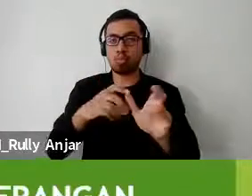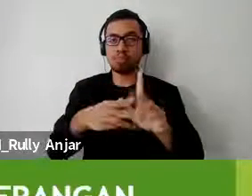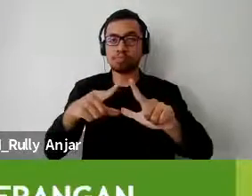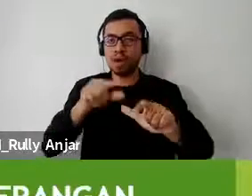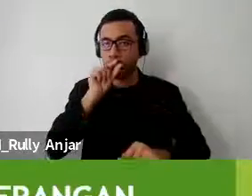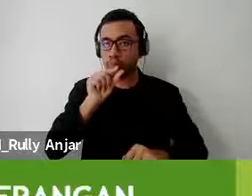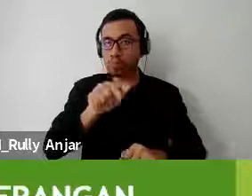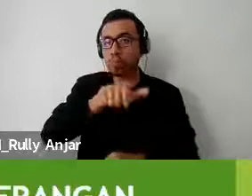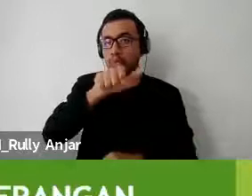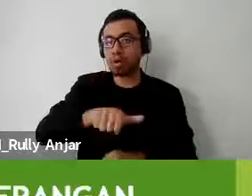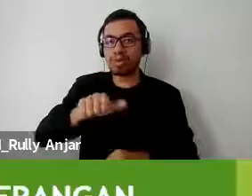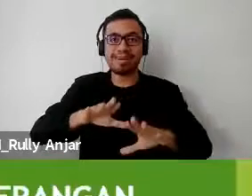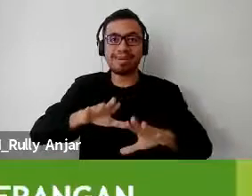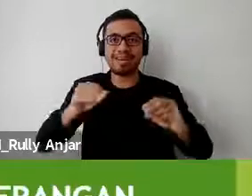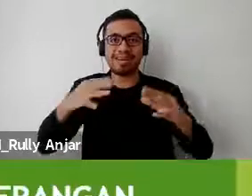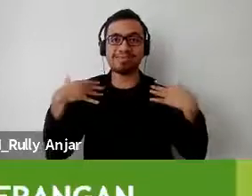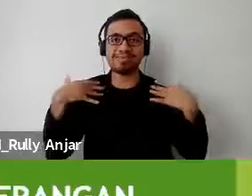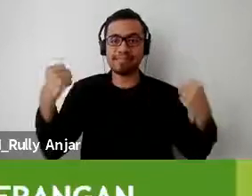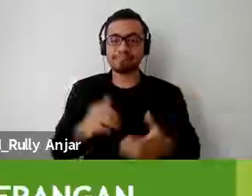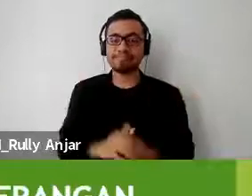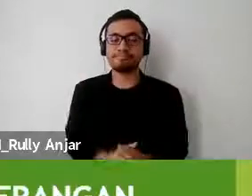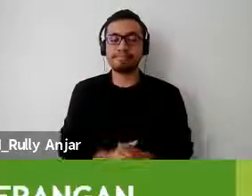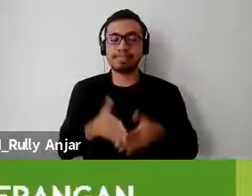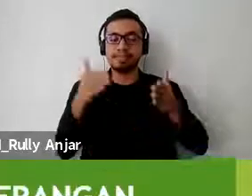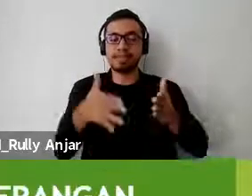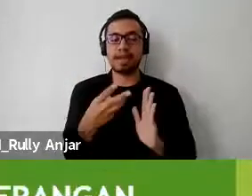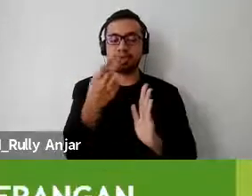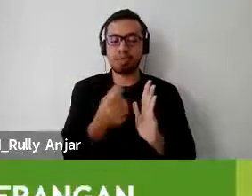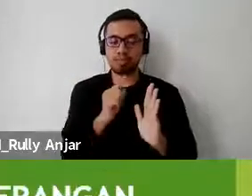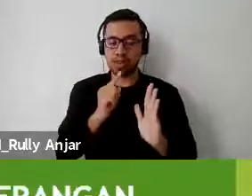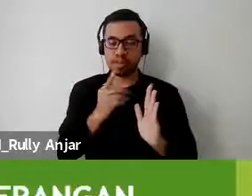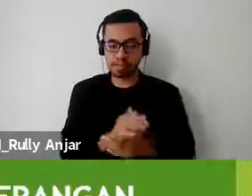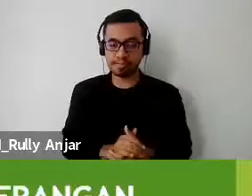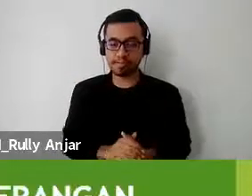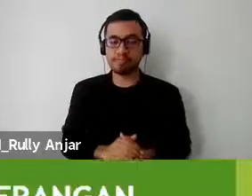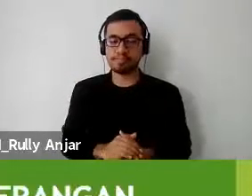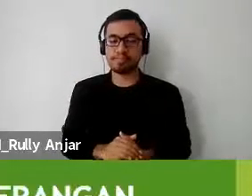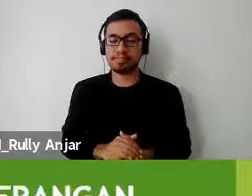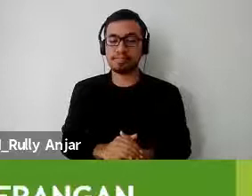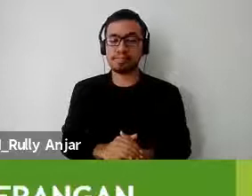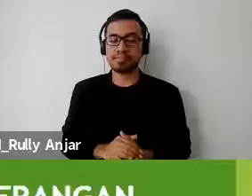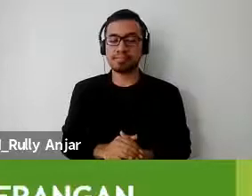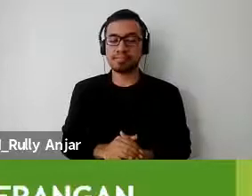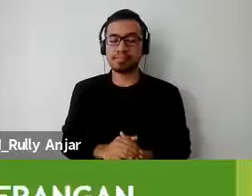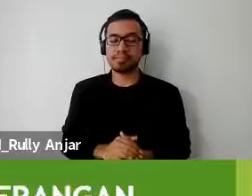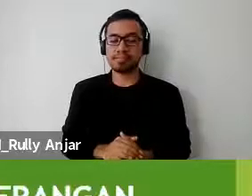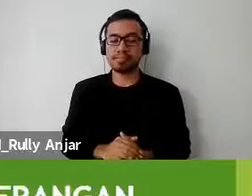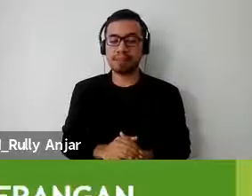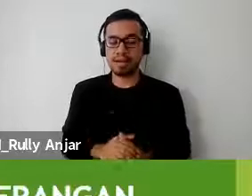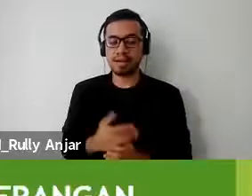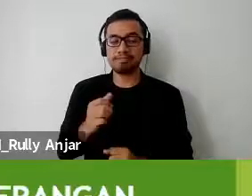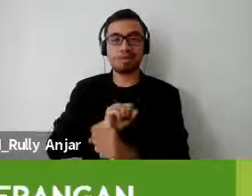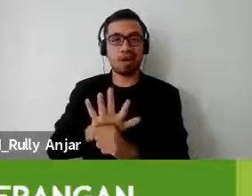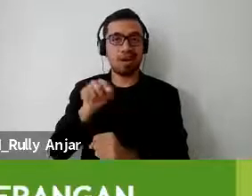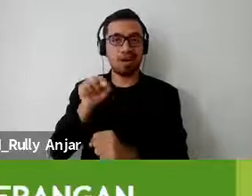pengadaan bilik swab. Di bidang ekonomi, ini adalah pemberdayaan saat pandemi COVID COVID-19 pada sektor tenaga kerja,